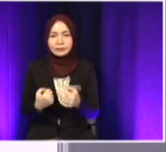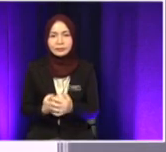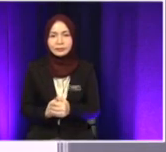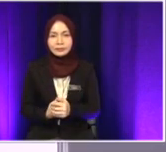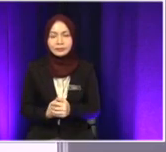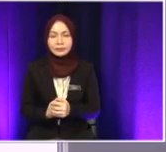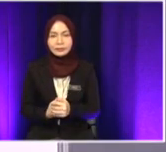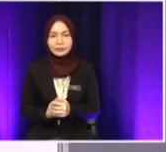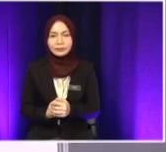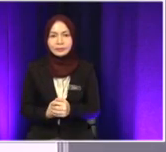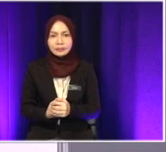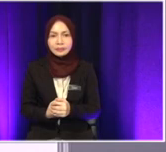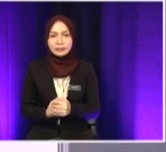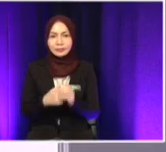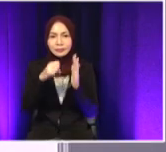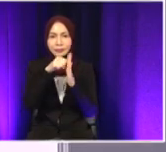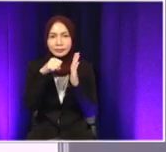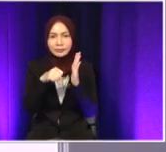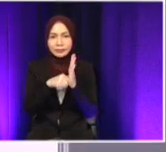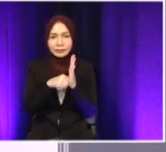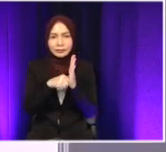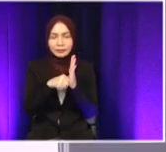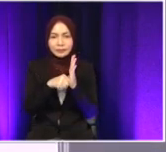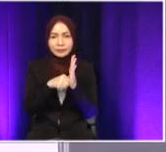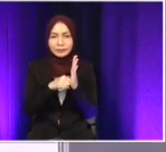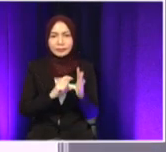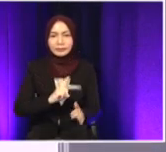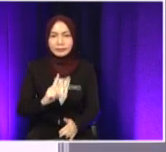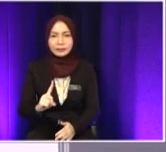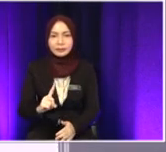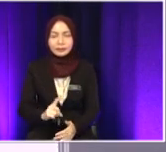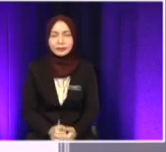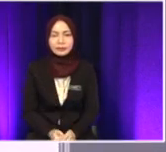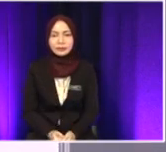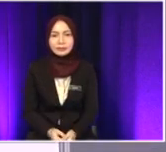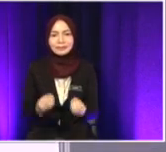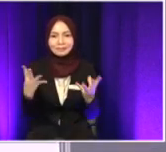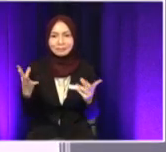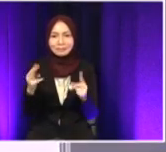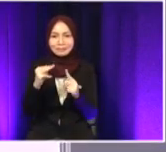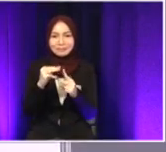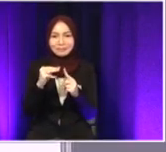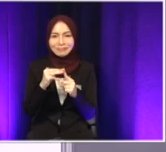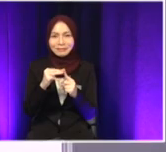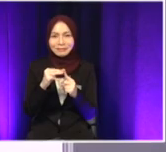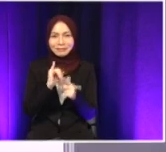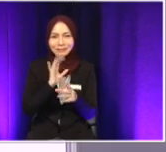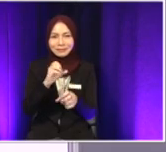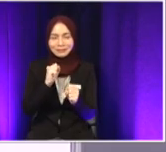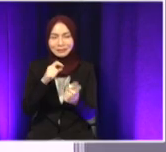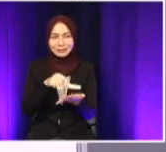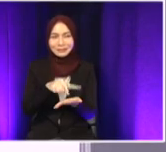kehendak Oke berapa markah baik